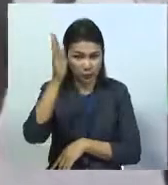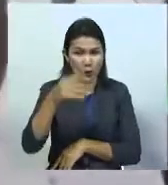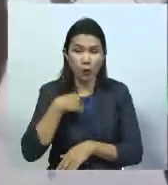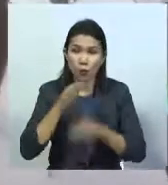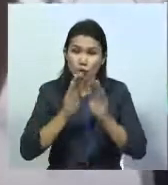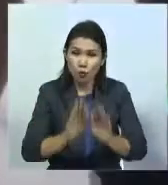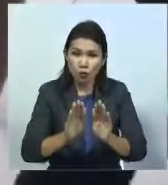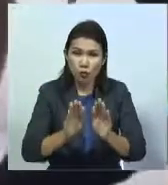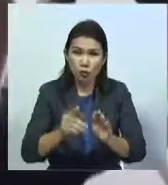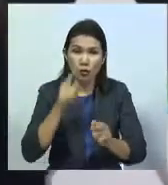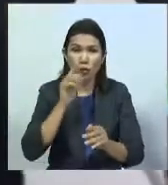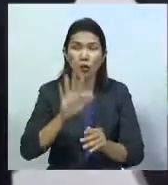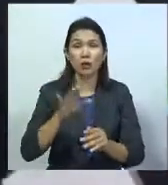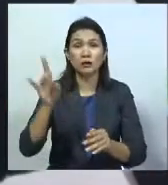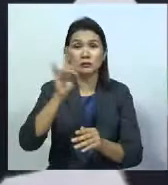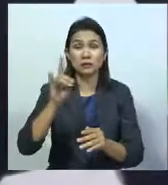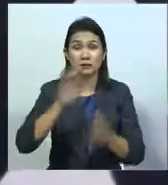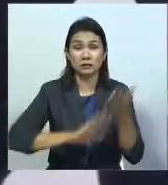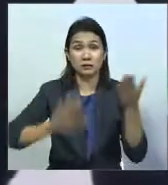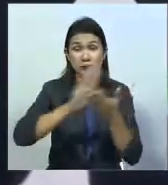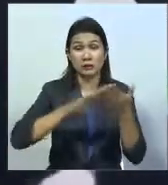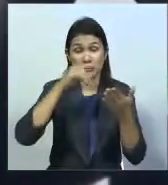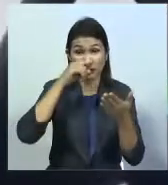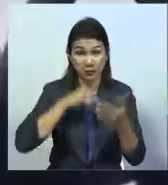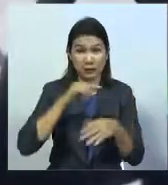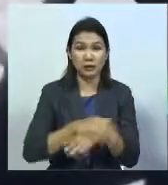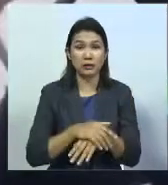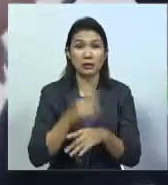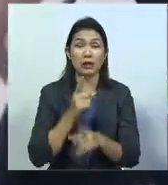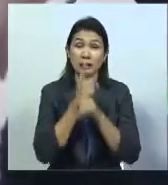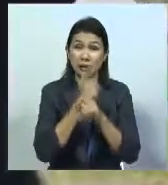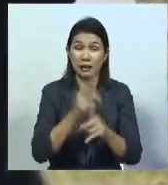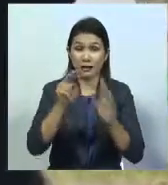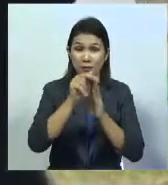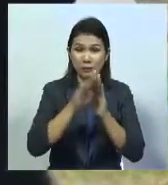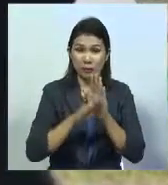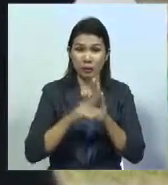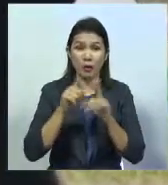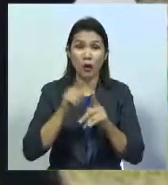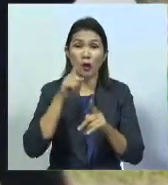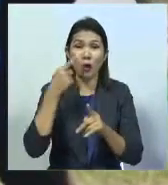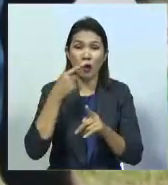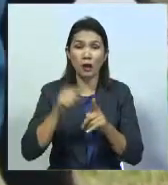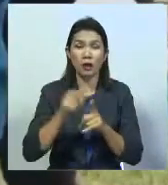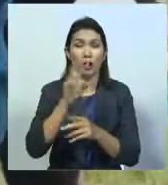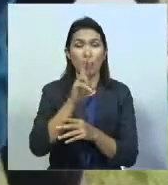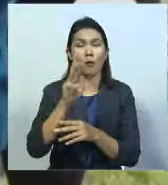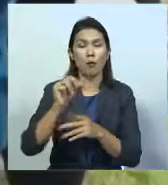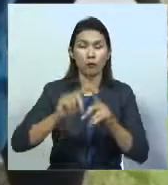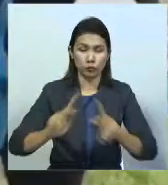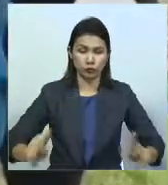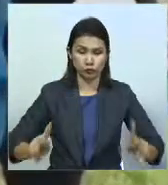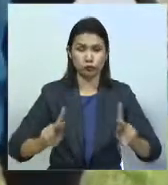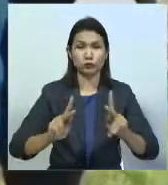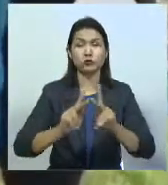ใหญ่ตลอดจนสัตว์ป่าในประเทศไทยโดยจะเชื่อมโยงกับนโยบายของนายวราวุฒิศิลปะอาชารัฐมนตรีว่าการกระทร